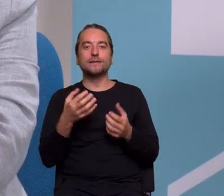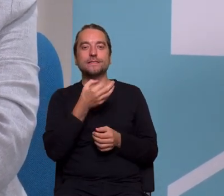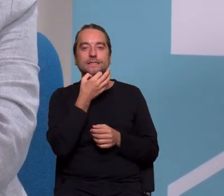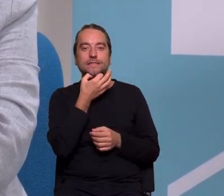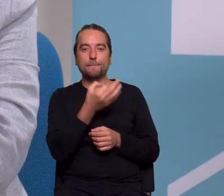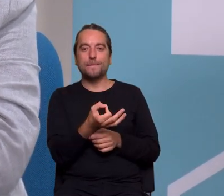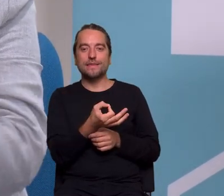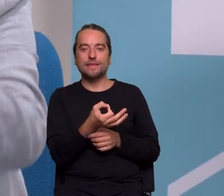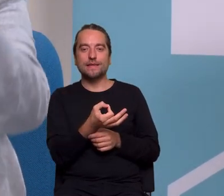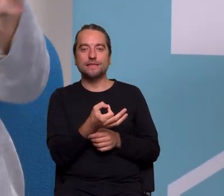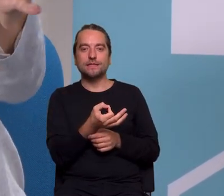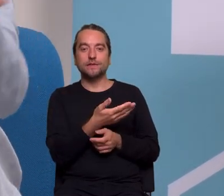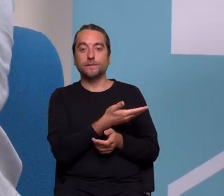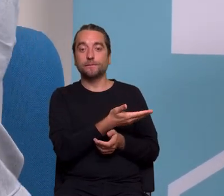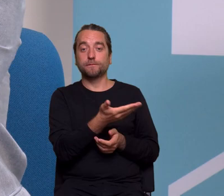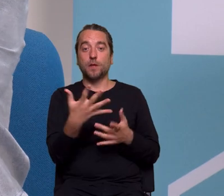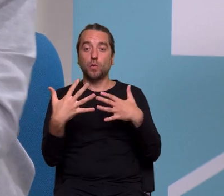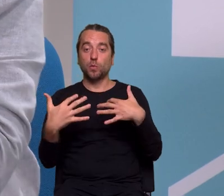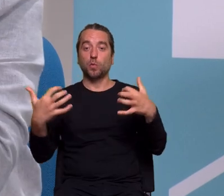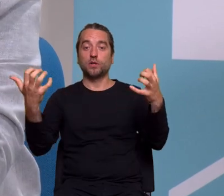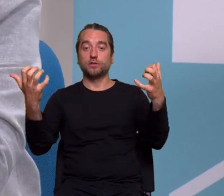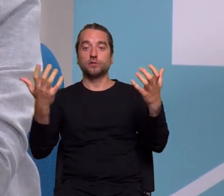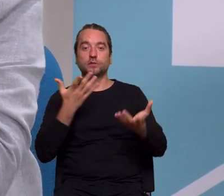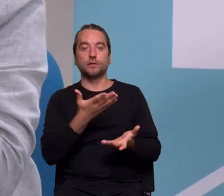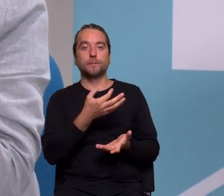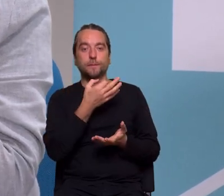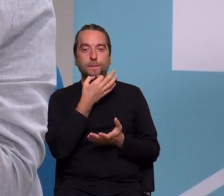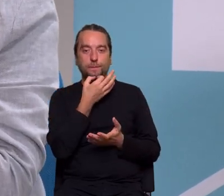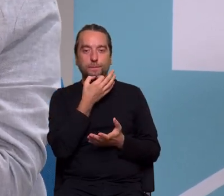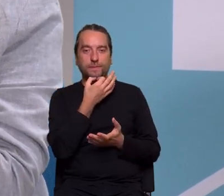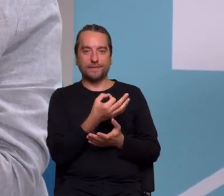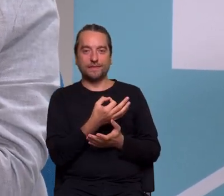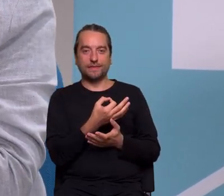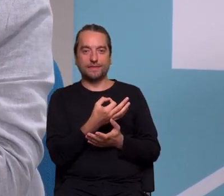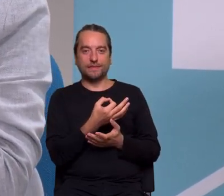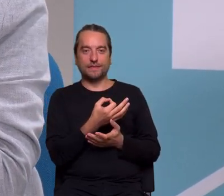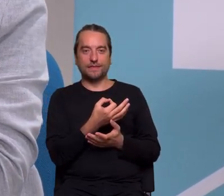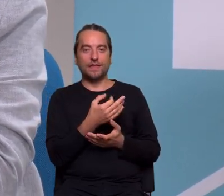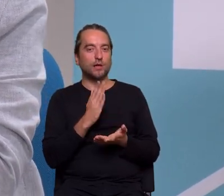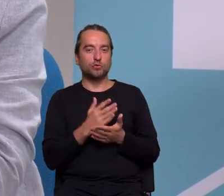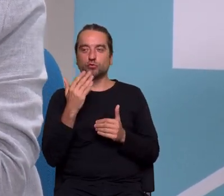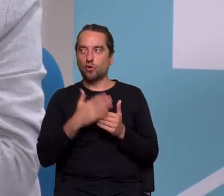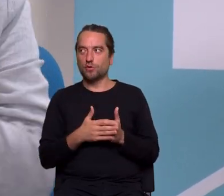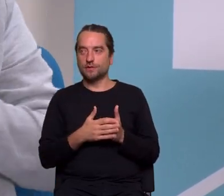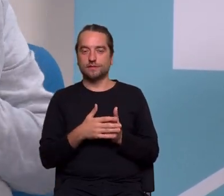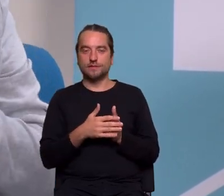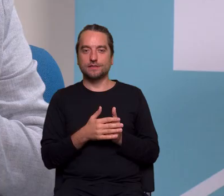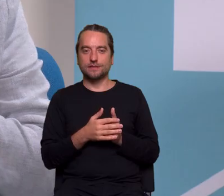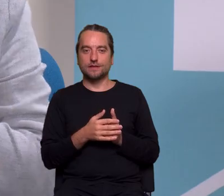zapytać, czy może są jakieś... Bo ja już muszę przestać mówić, prawda?